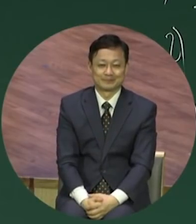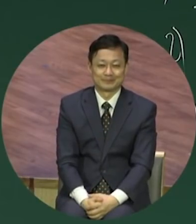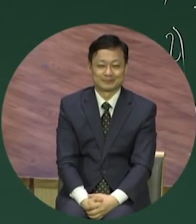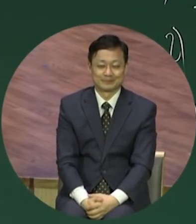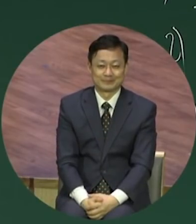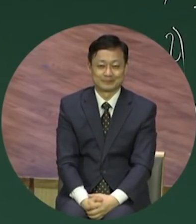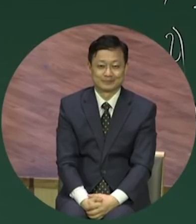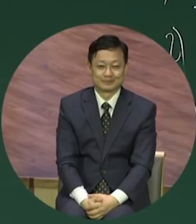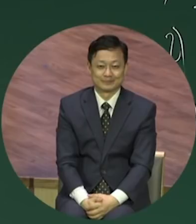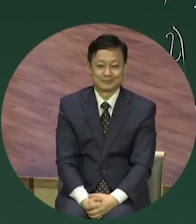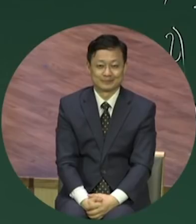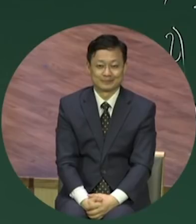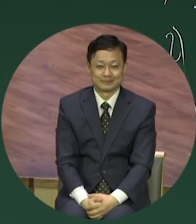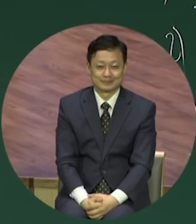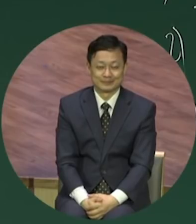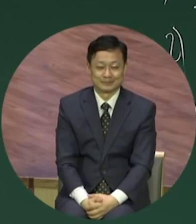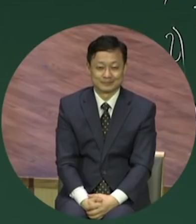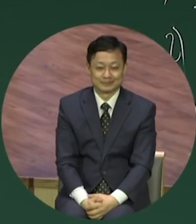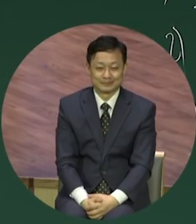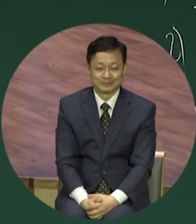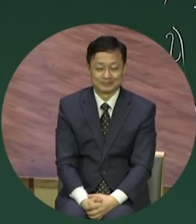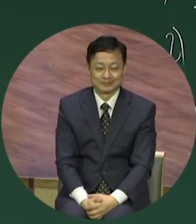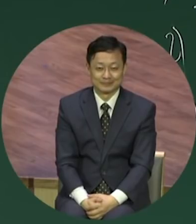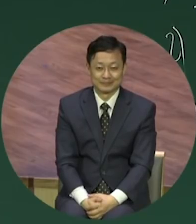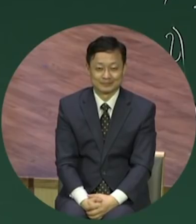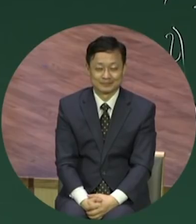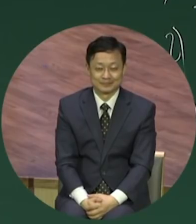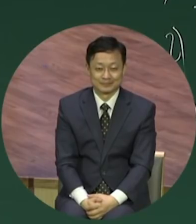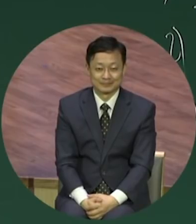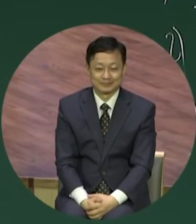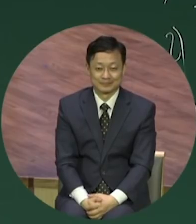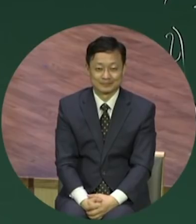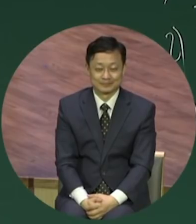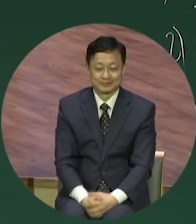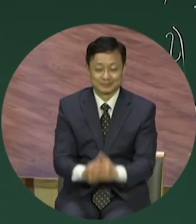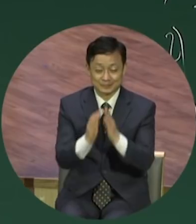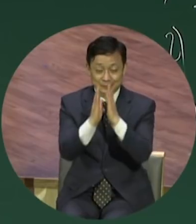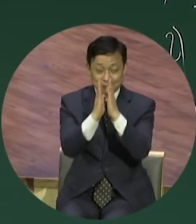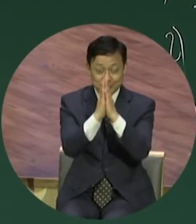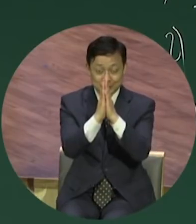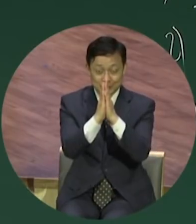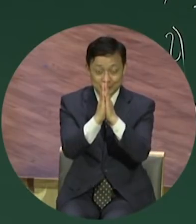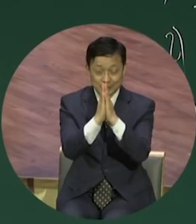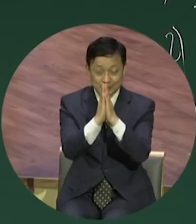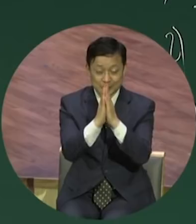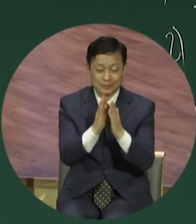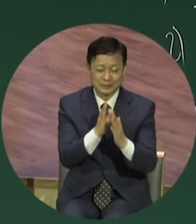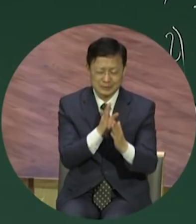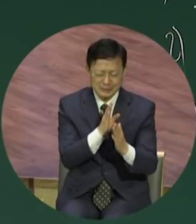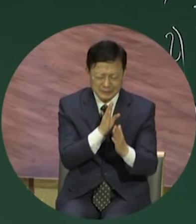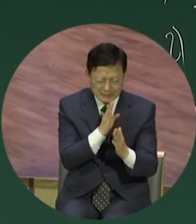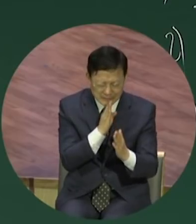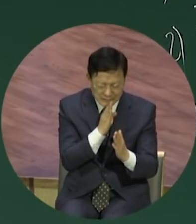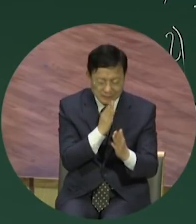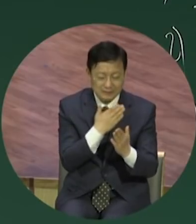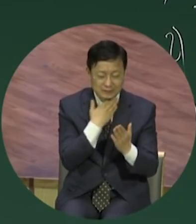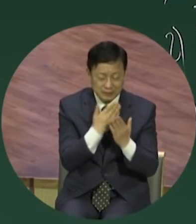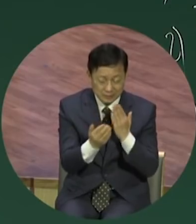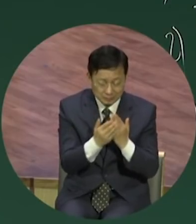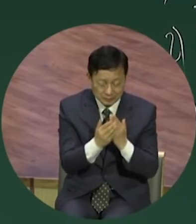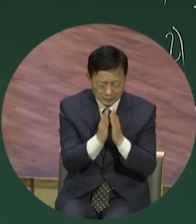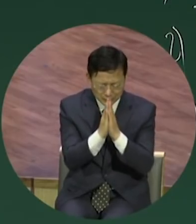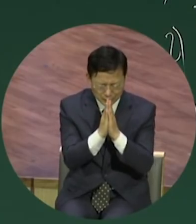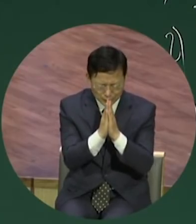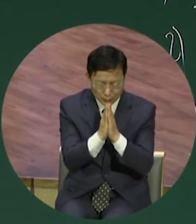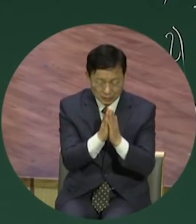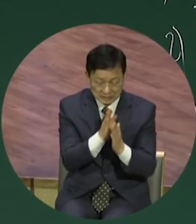대해서 다시 결론 내리고 마치겠습니다. I'll come to the conclusion once more regarding prayer, and then we'll conclude the message. 기도를 정말 하는 사람은 여러 가지 제목이